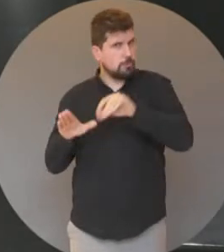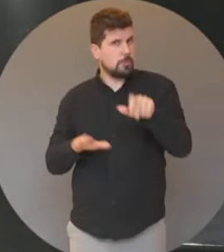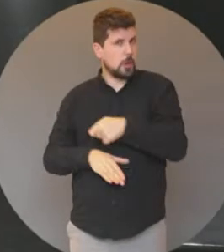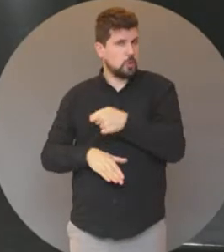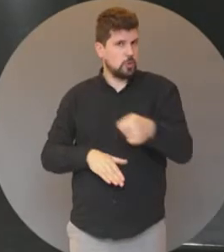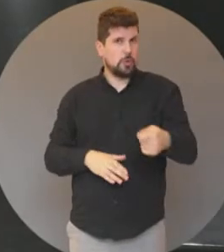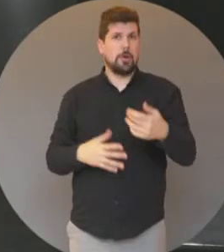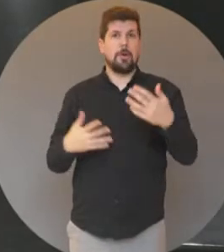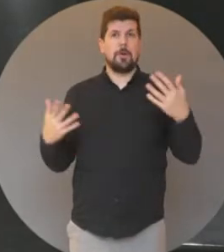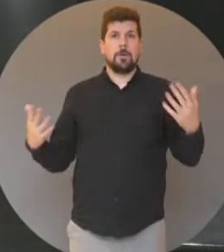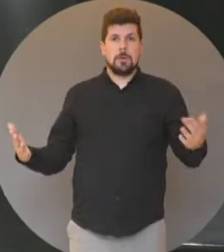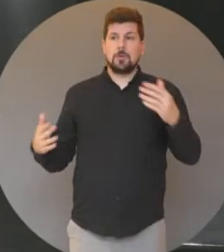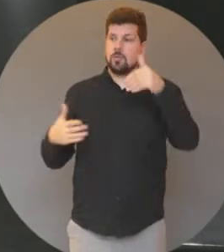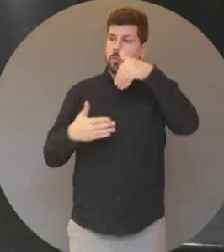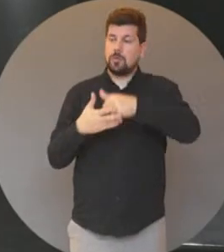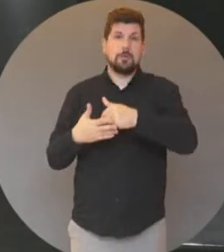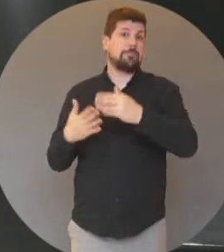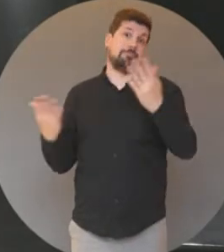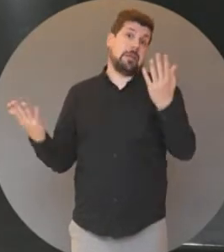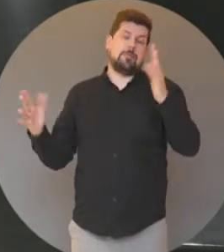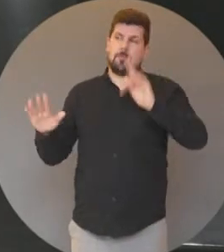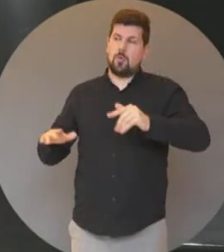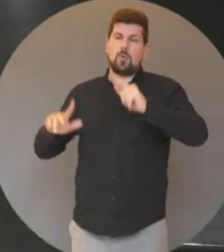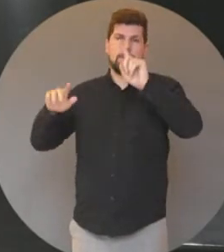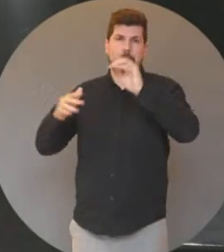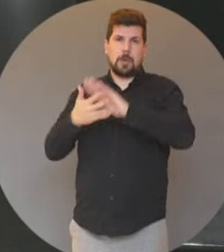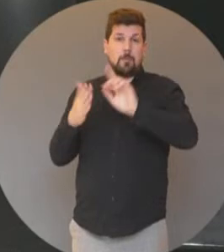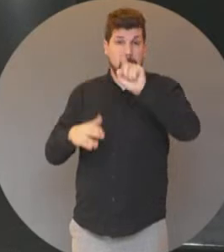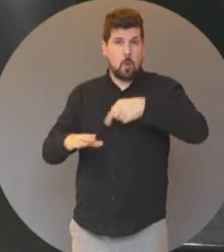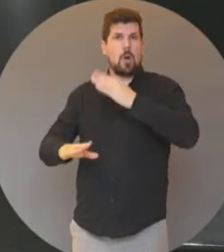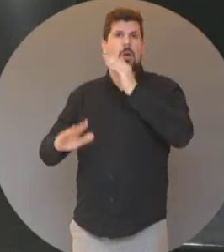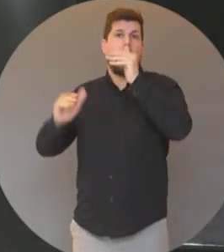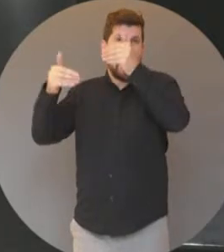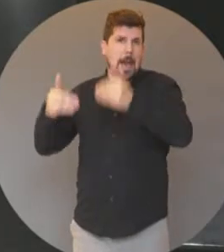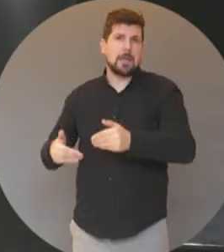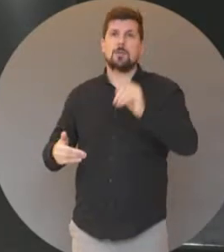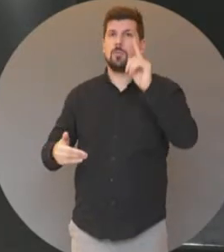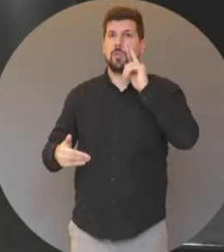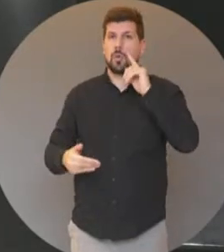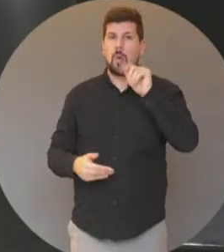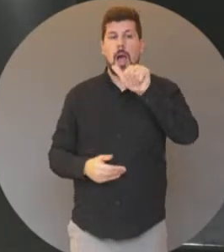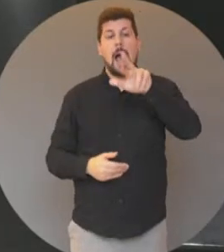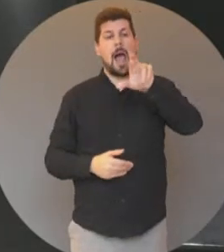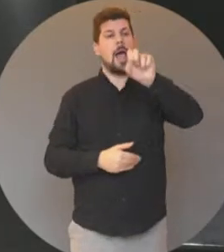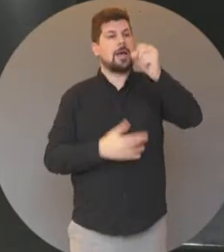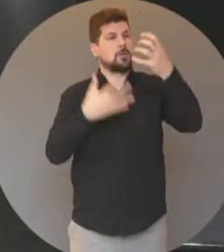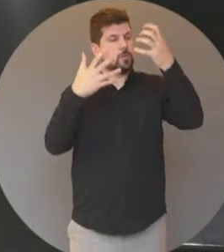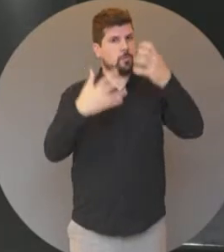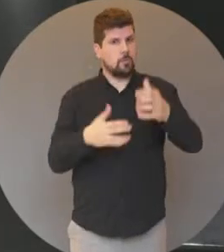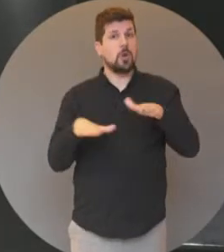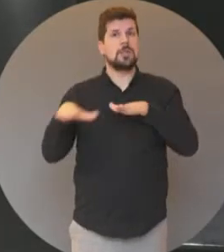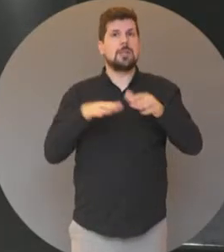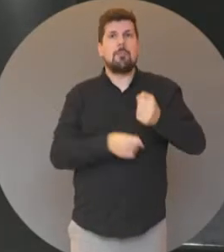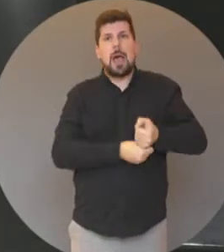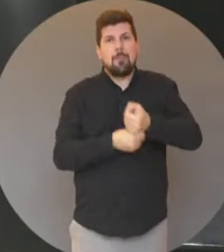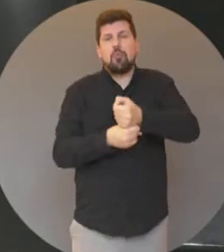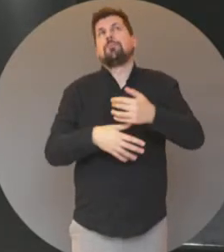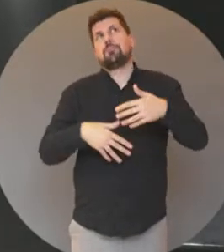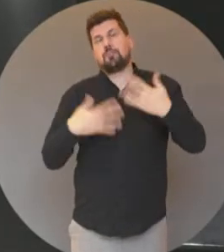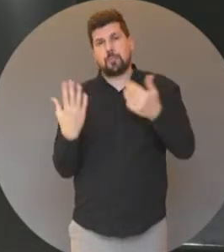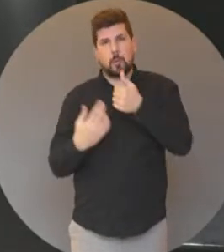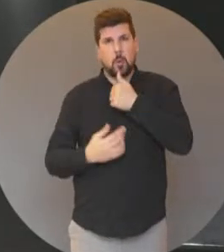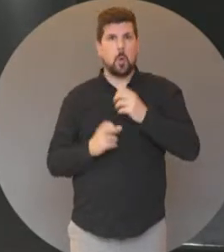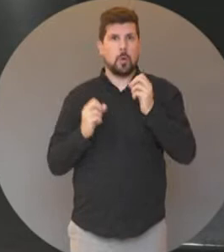qui a donc du CC puisque il y a eu les dispositifs d'appui voulu par l'ARS et donc il faut vraiment qu'on soit en profonde